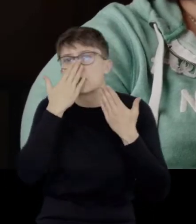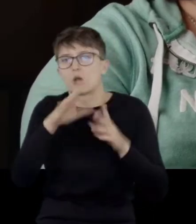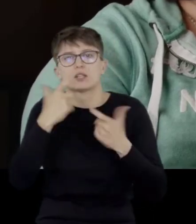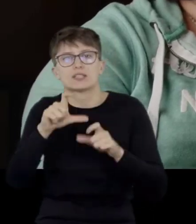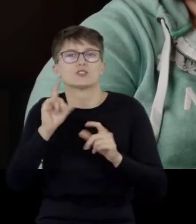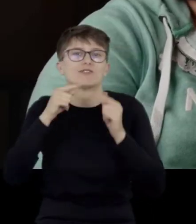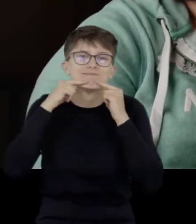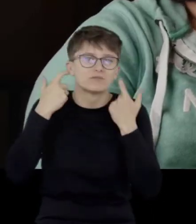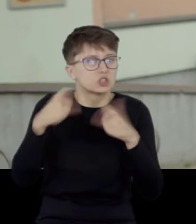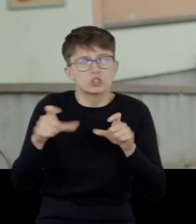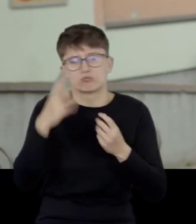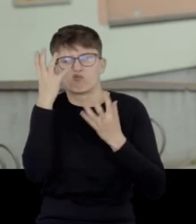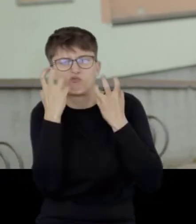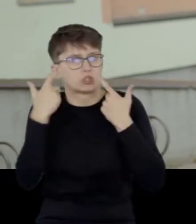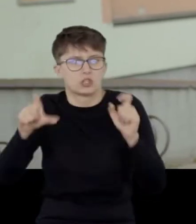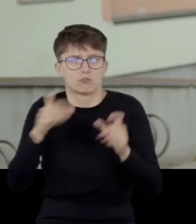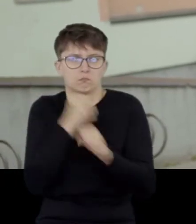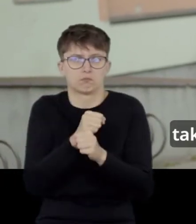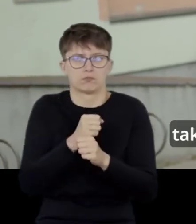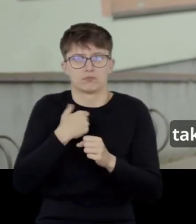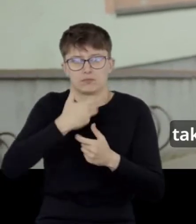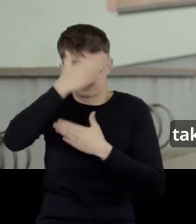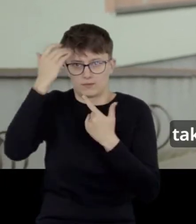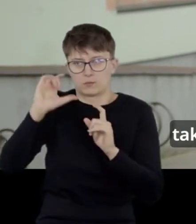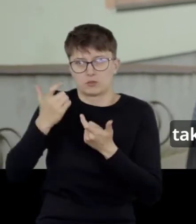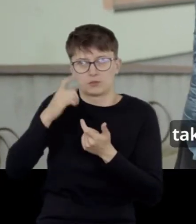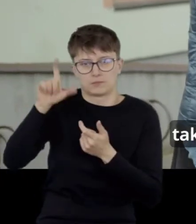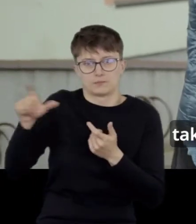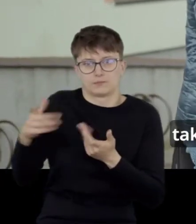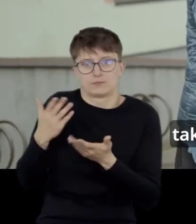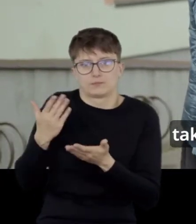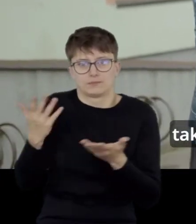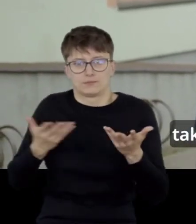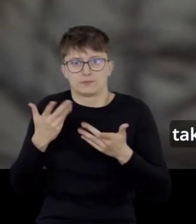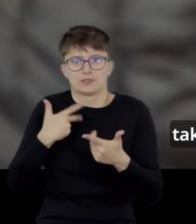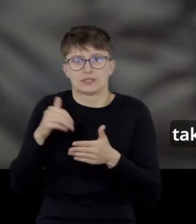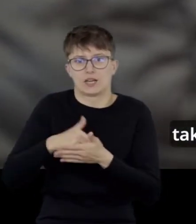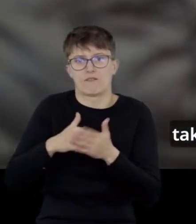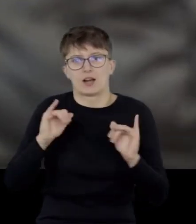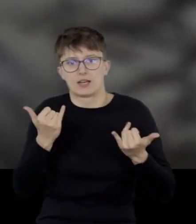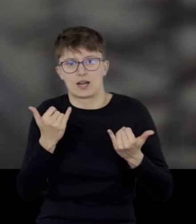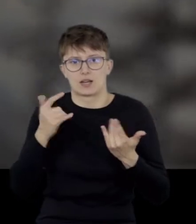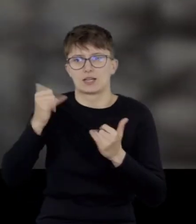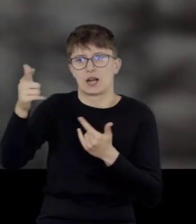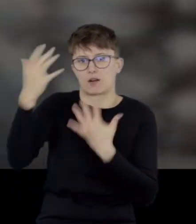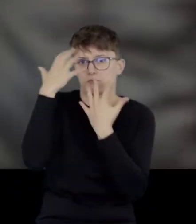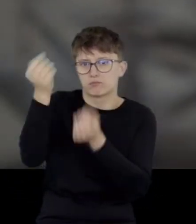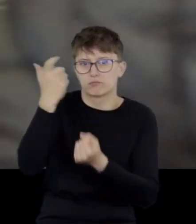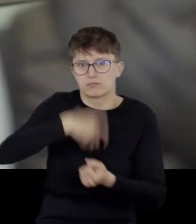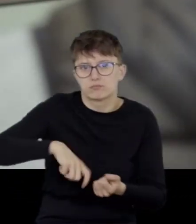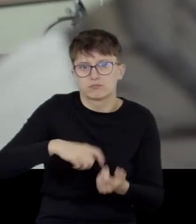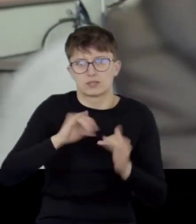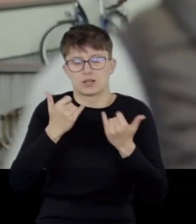pokazał na przykład. Nie uśmiechnął się, nie skrzywił się, także nawet nie wiedzieliśmy, czego czego się po nich spodziewać, ani jak oni nas